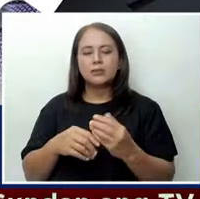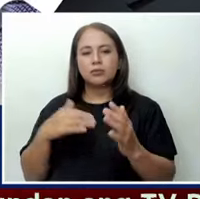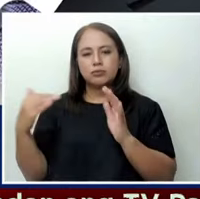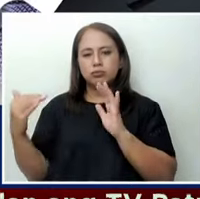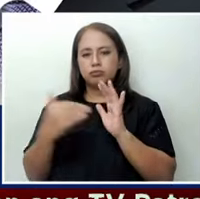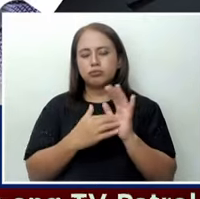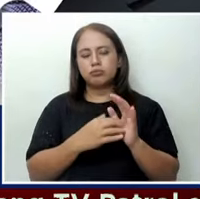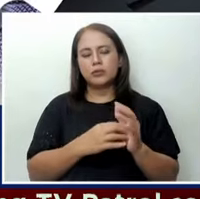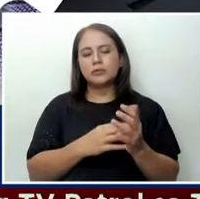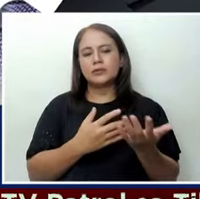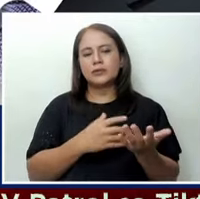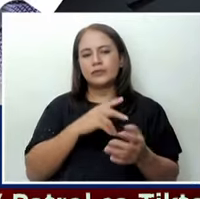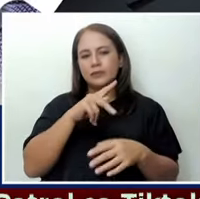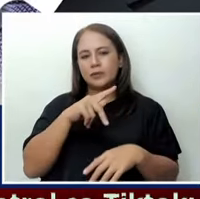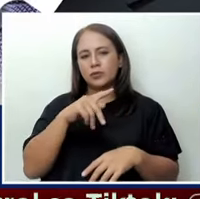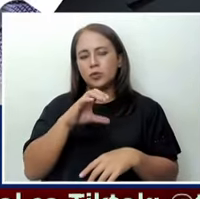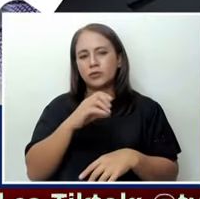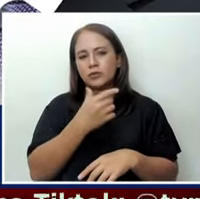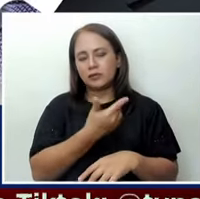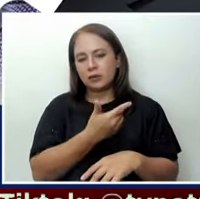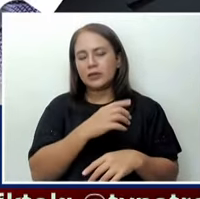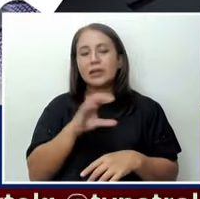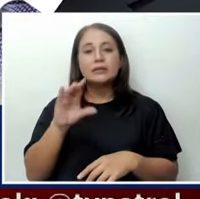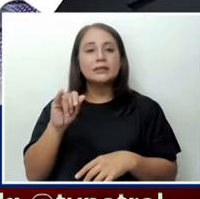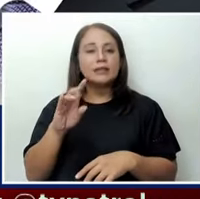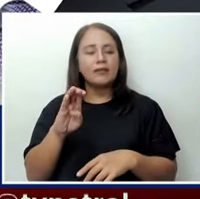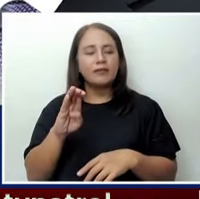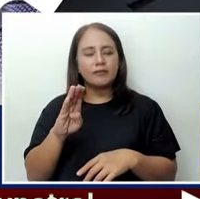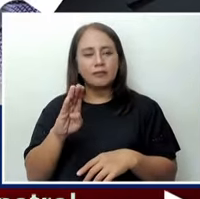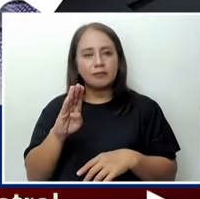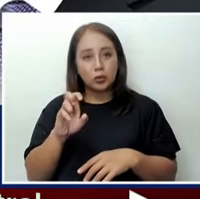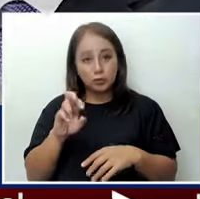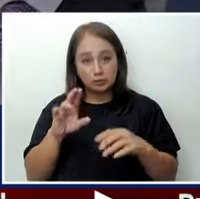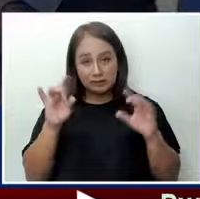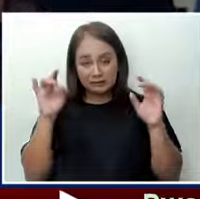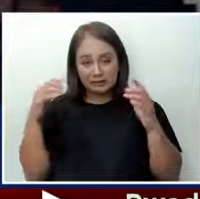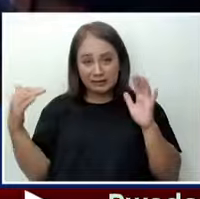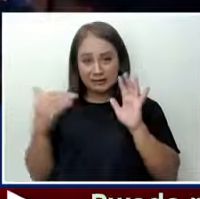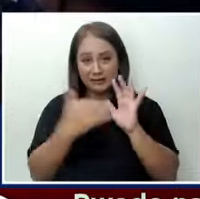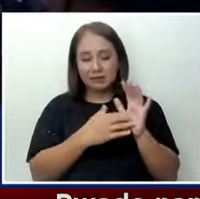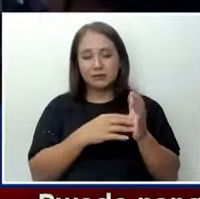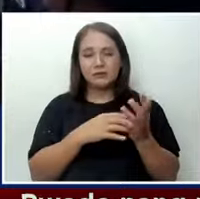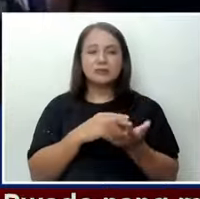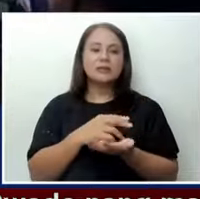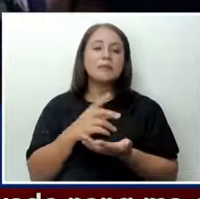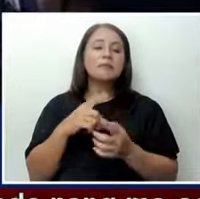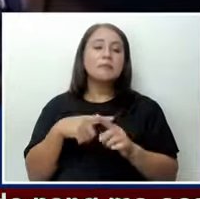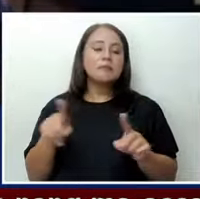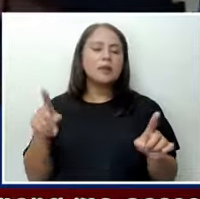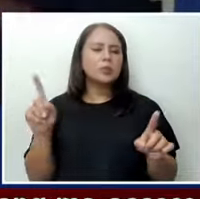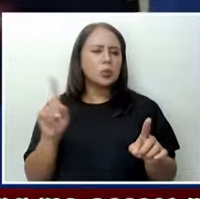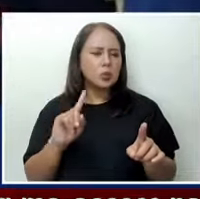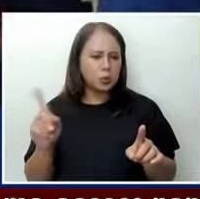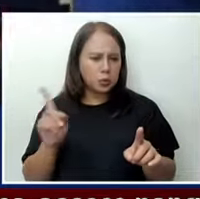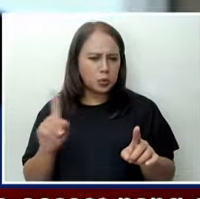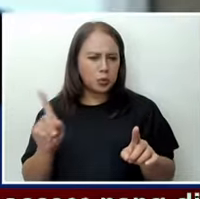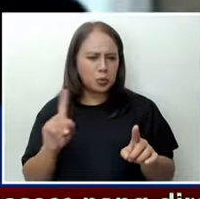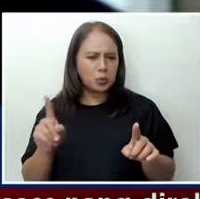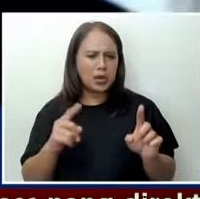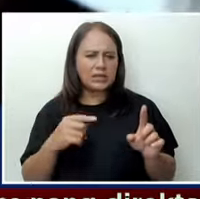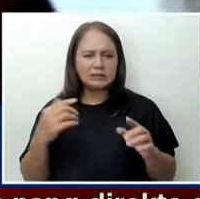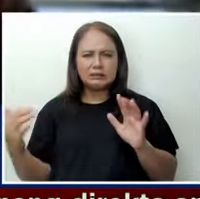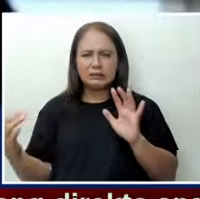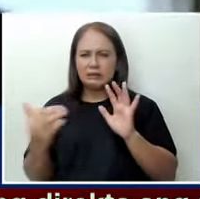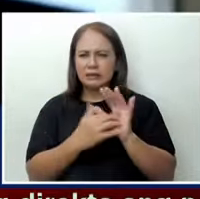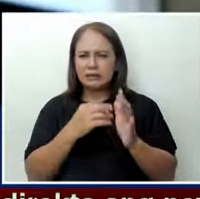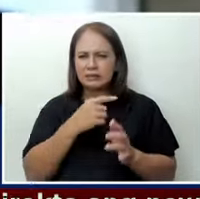ang cyber attack bilang mga banta para gamitin ang MDT. Pero ano ang itinuturing na pag-atake ng